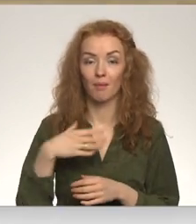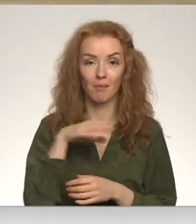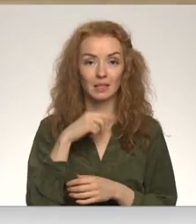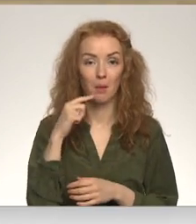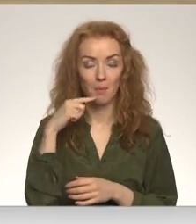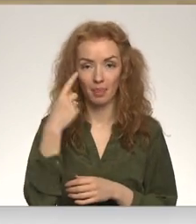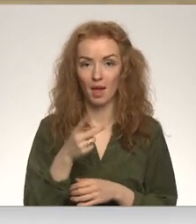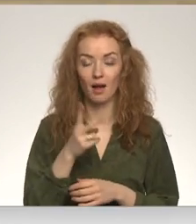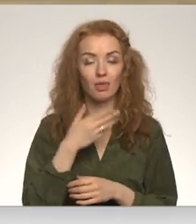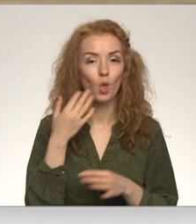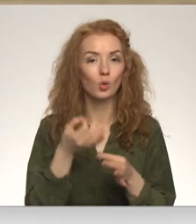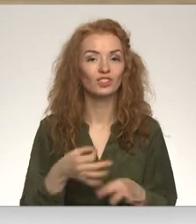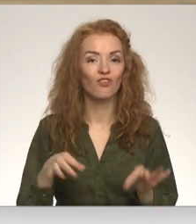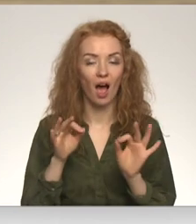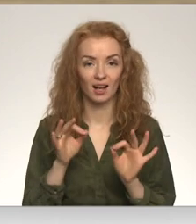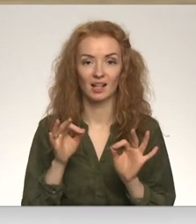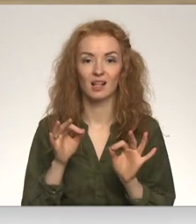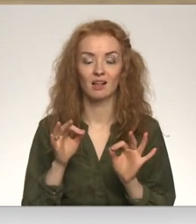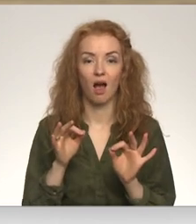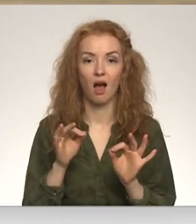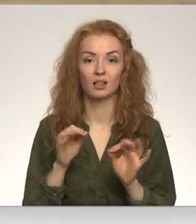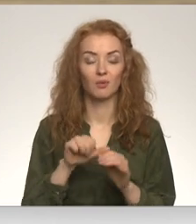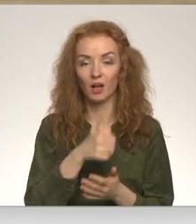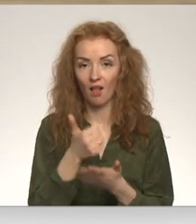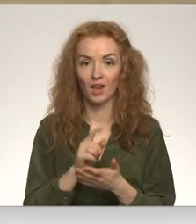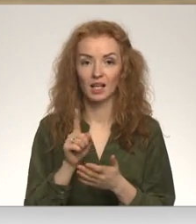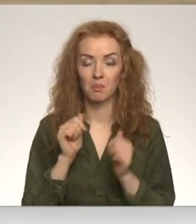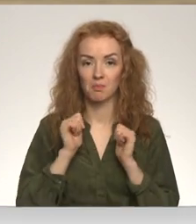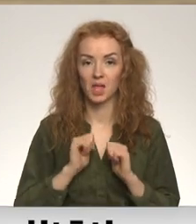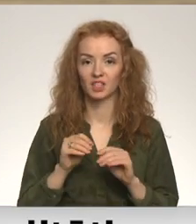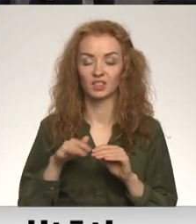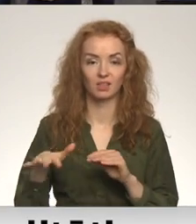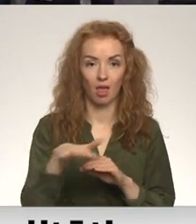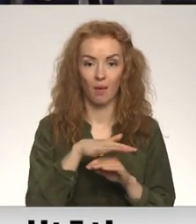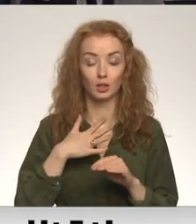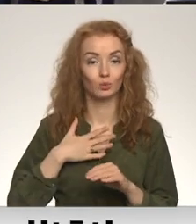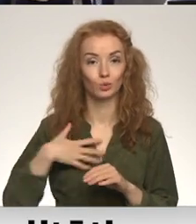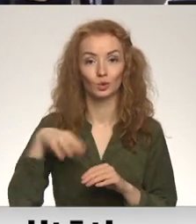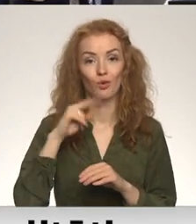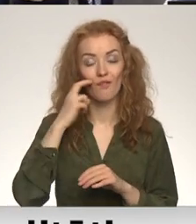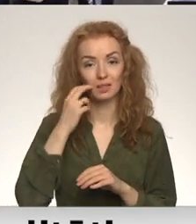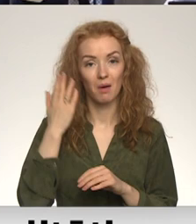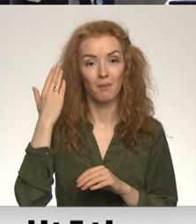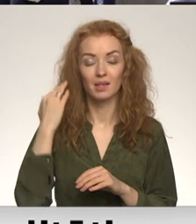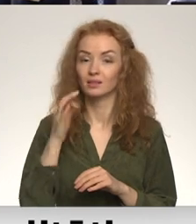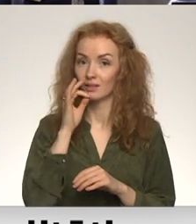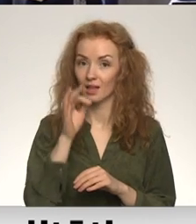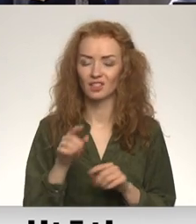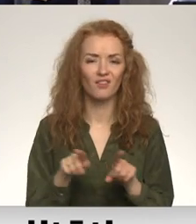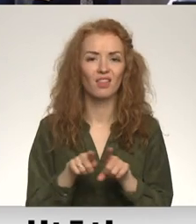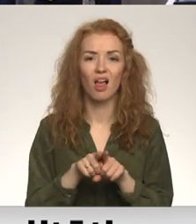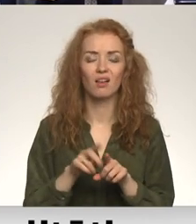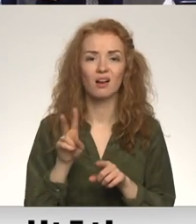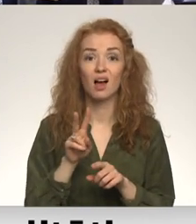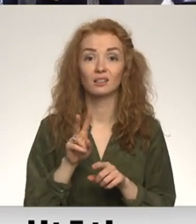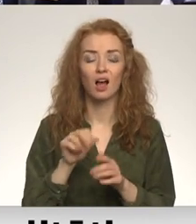nav svarīgāka lieta kā miers virs zemes. Ja mēs atceramies, ko mūsu vecmāmiņas kadreiz teica, vienalga kas,